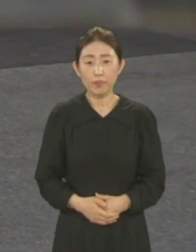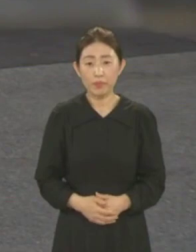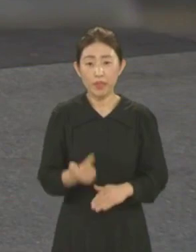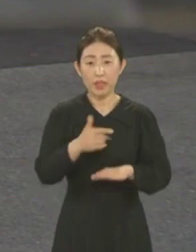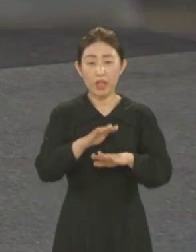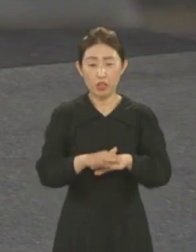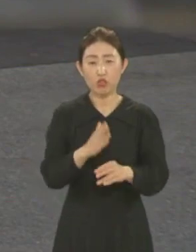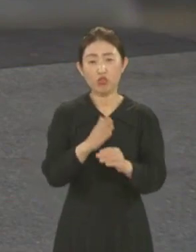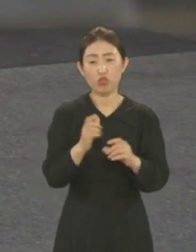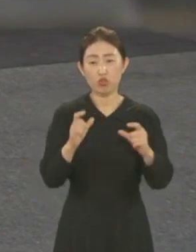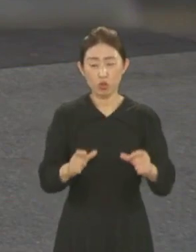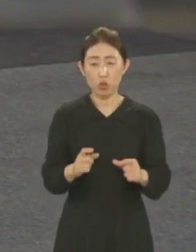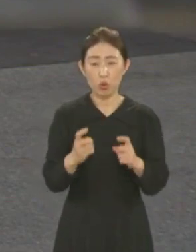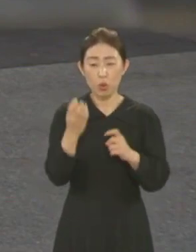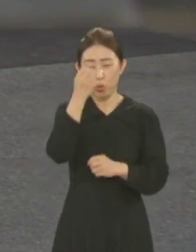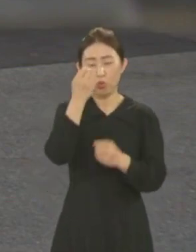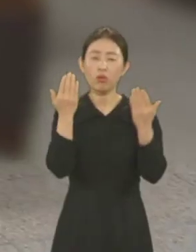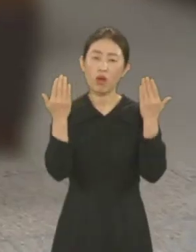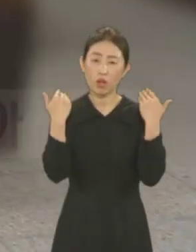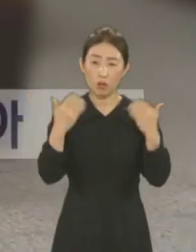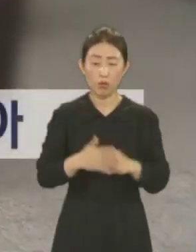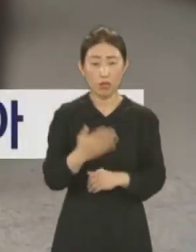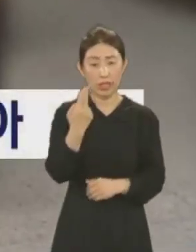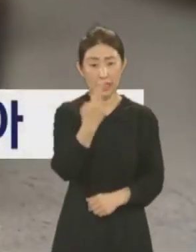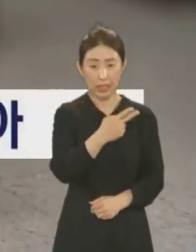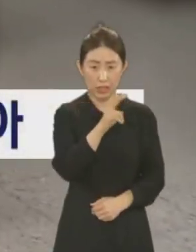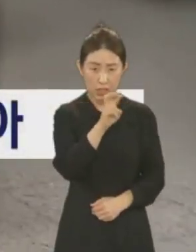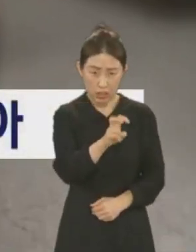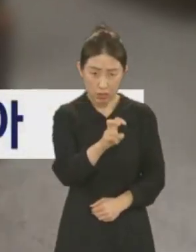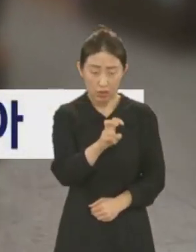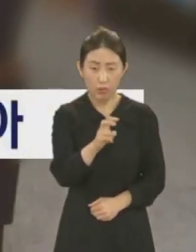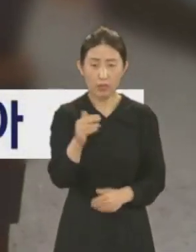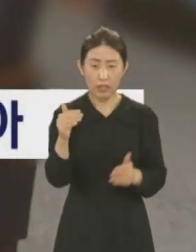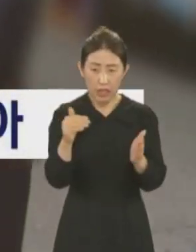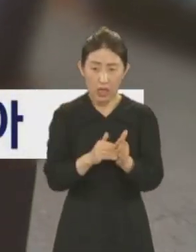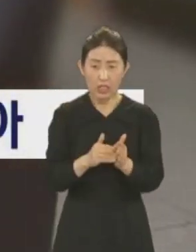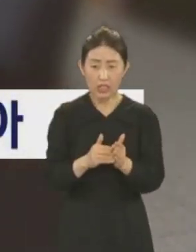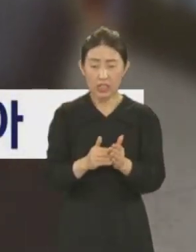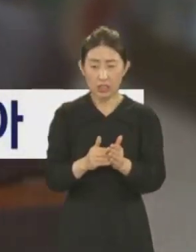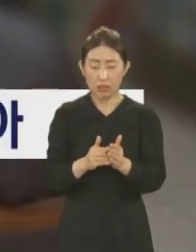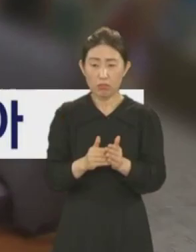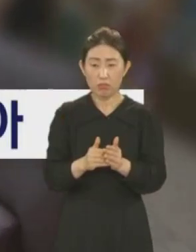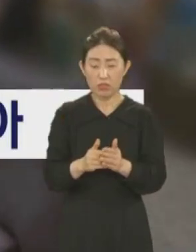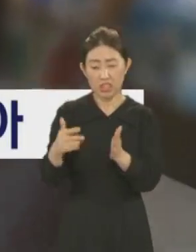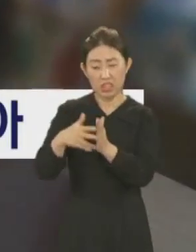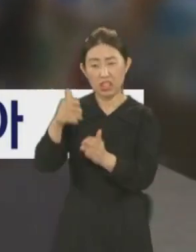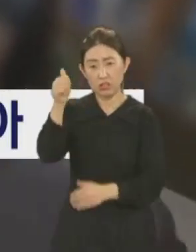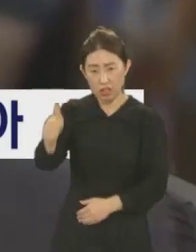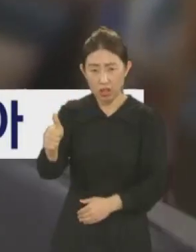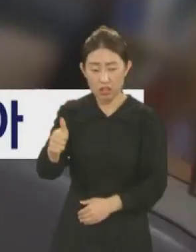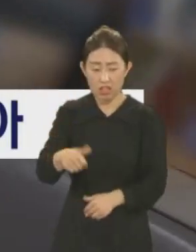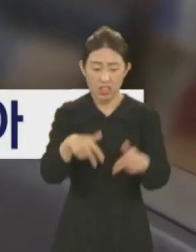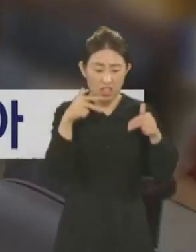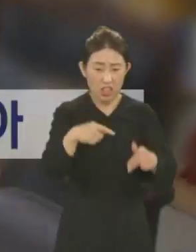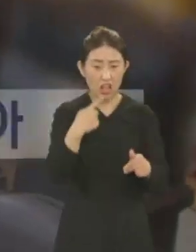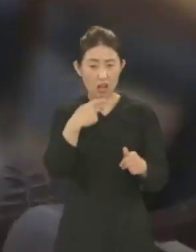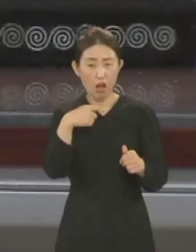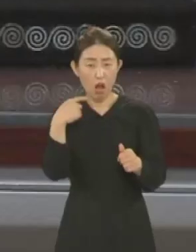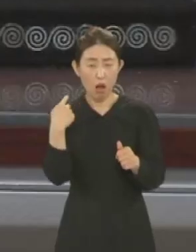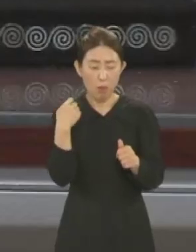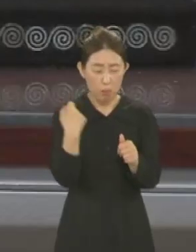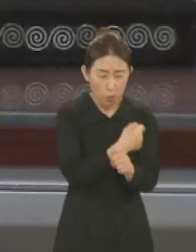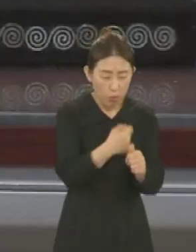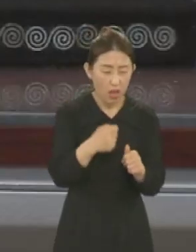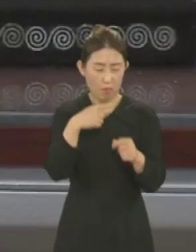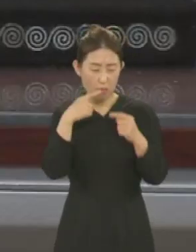대전 중구의 한 사립고등학교 지난 2020년까지 이사장으로 근무하던 A 씨는 직원들에게 폭행과 폭언을